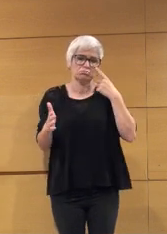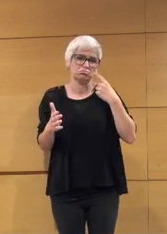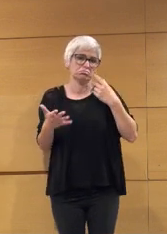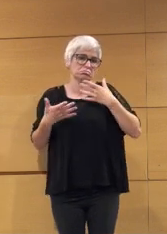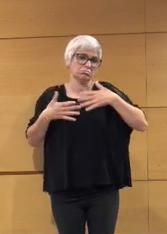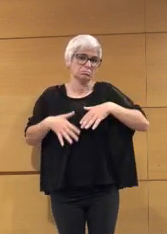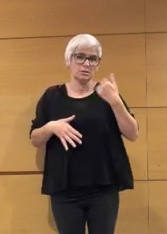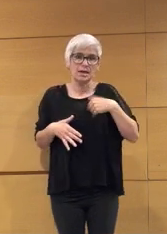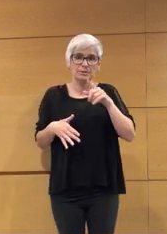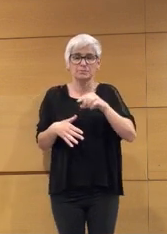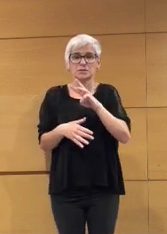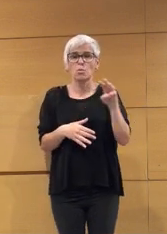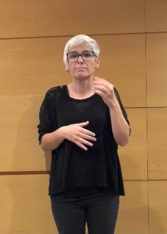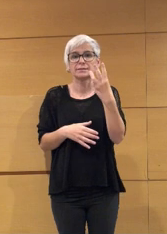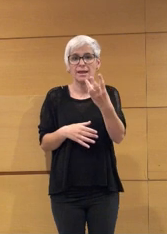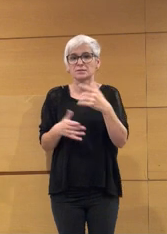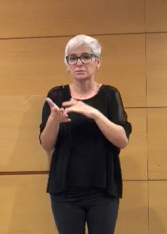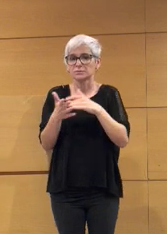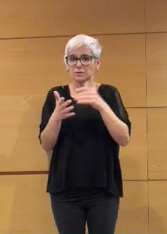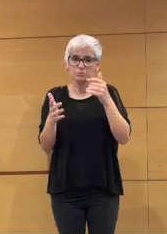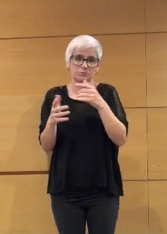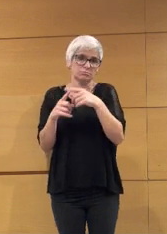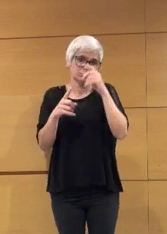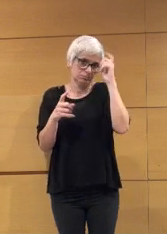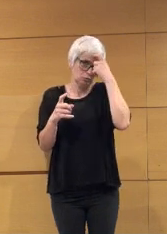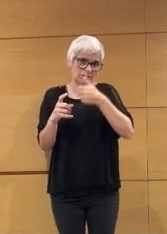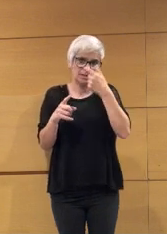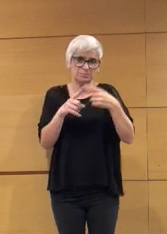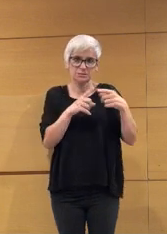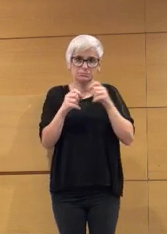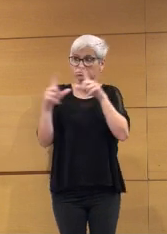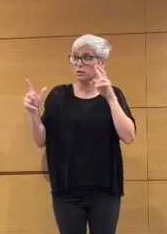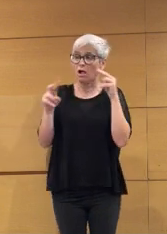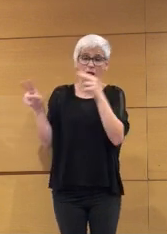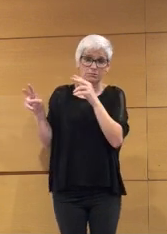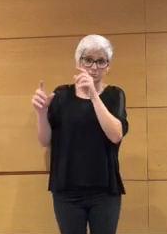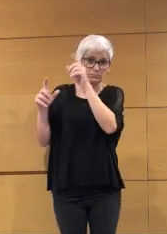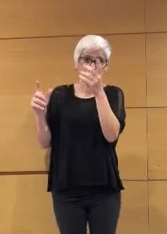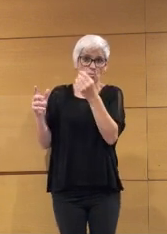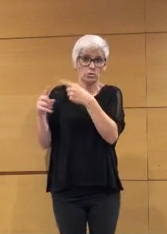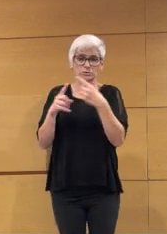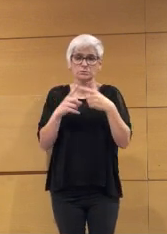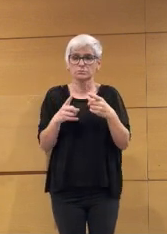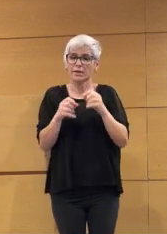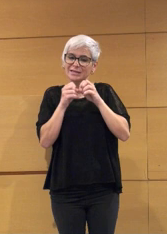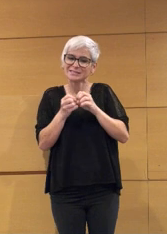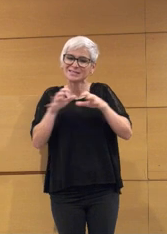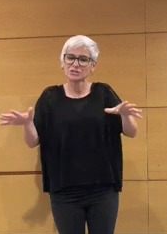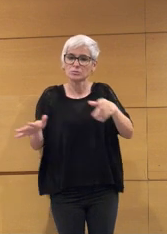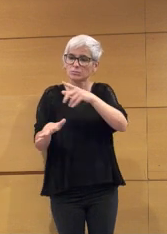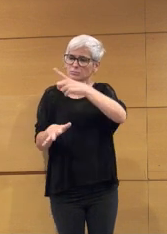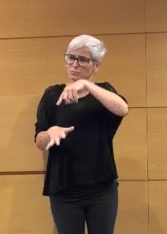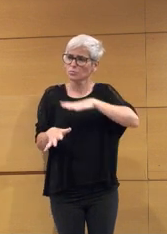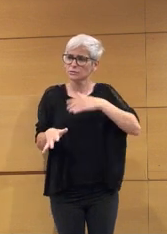anem a la web 3 i tenim MetaTask, tenim el Bitcoin, són conceptes, no?, de descentralització que potser no tenim tan clars,